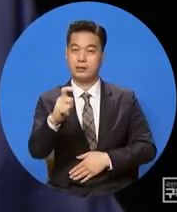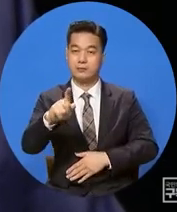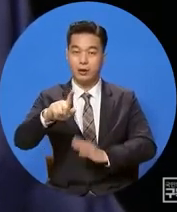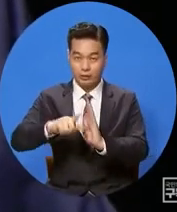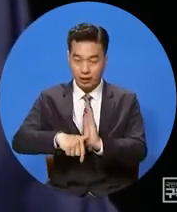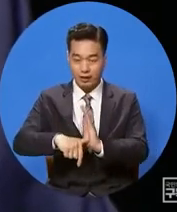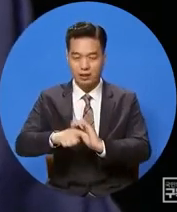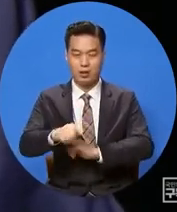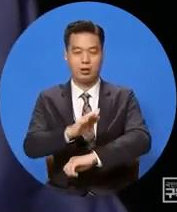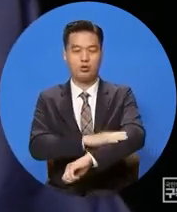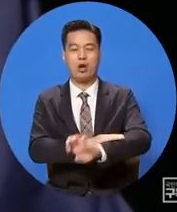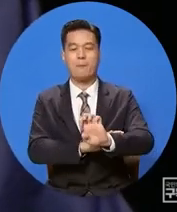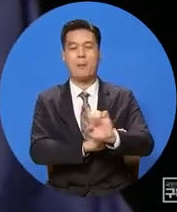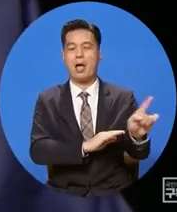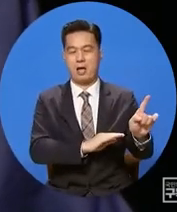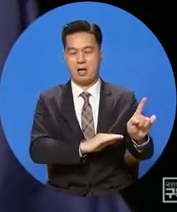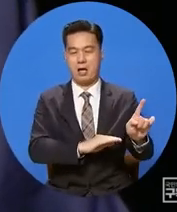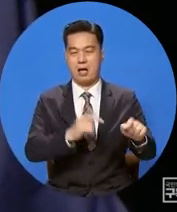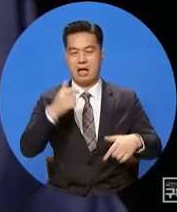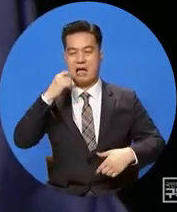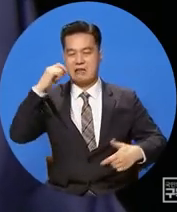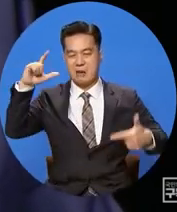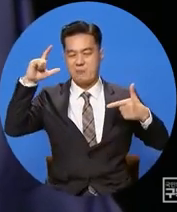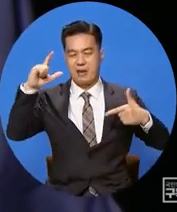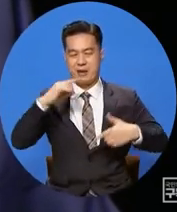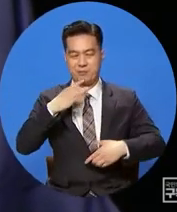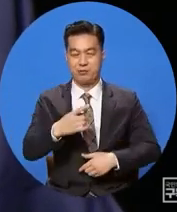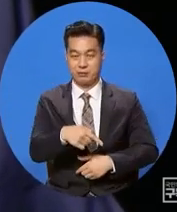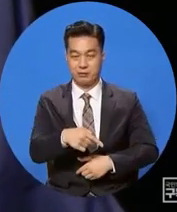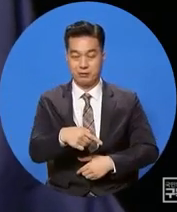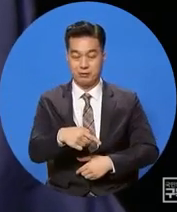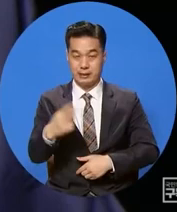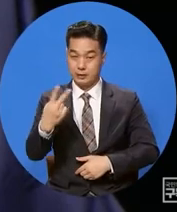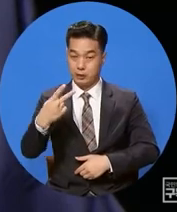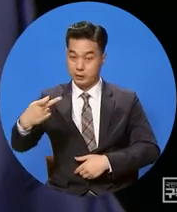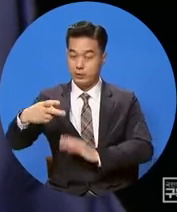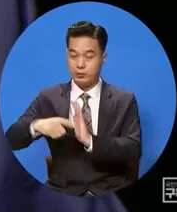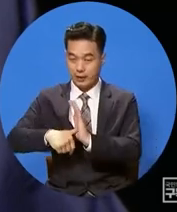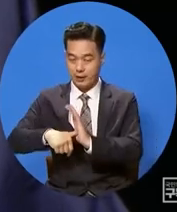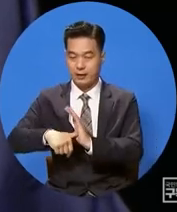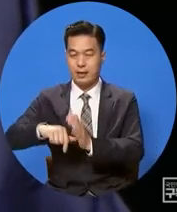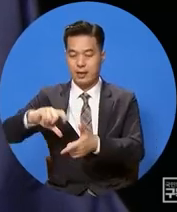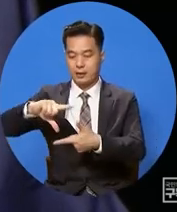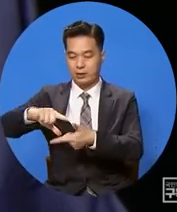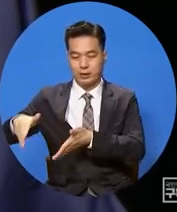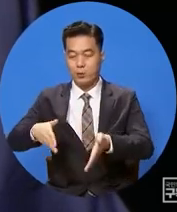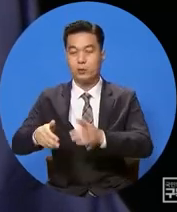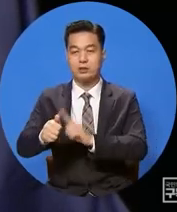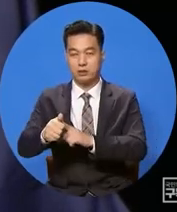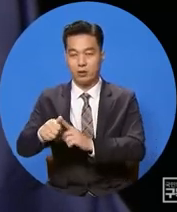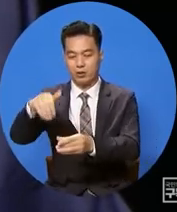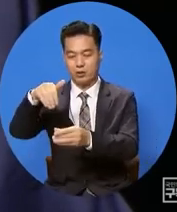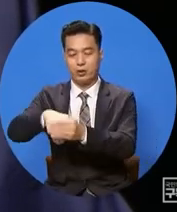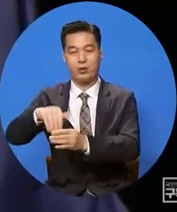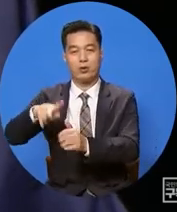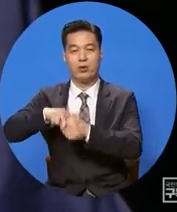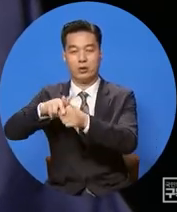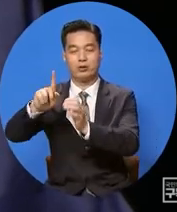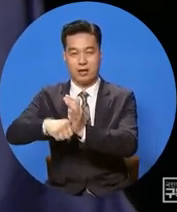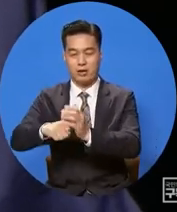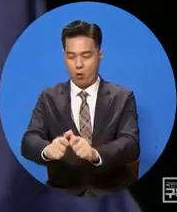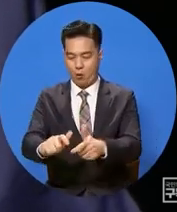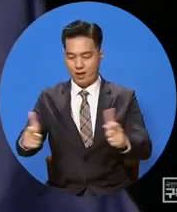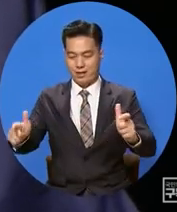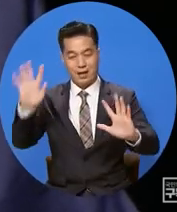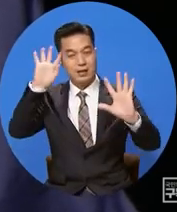2010년에는 이건 좌파 포퓰리즘이다 이렇게 얘기를 하셨고 또 2012년에는 경남지사 선거 나오셔갖고는 또 전면 확대에